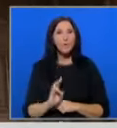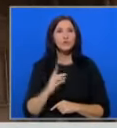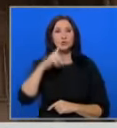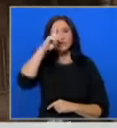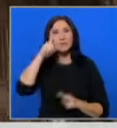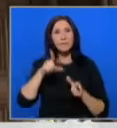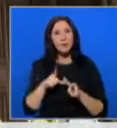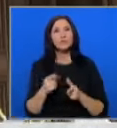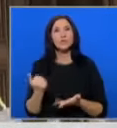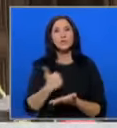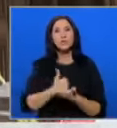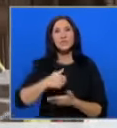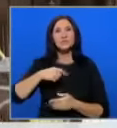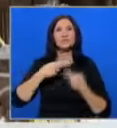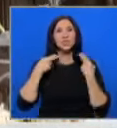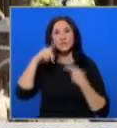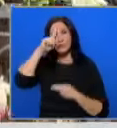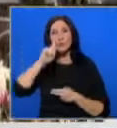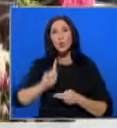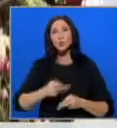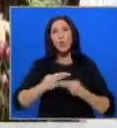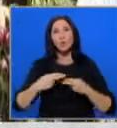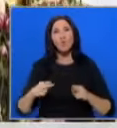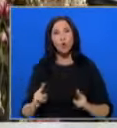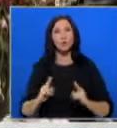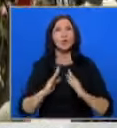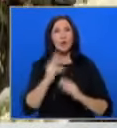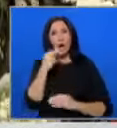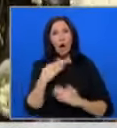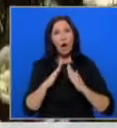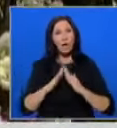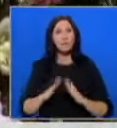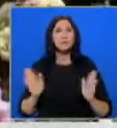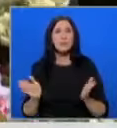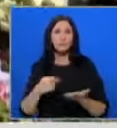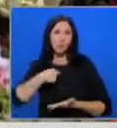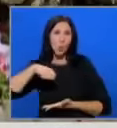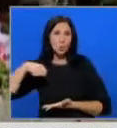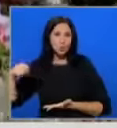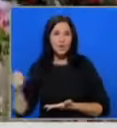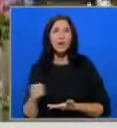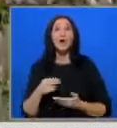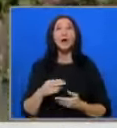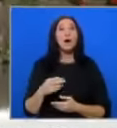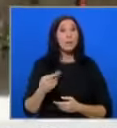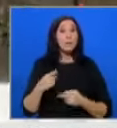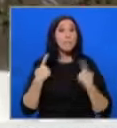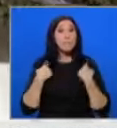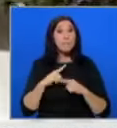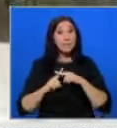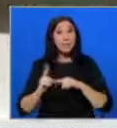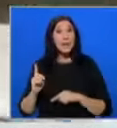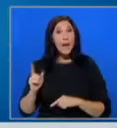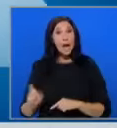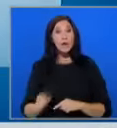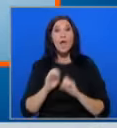които да отворят храма и да подновят богослуженията. Патриархът е информирал лично и главата на Руската православна църква Кирил, но се чака разрешение от